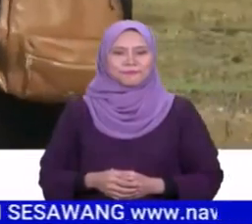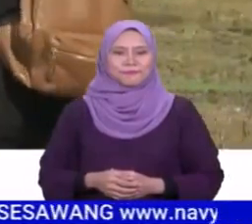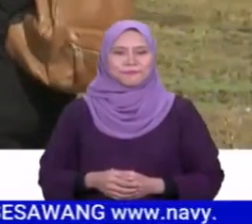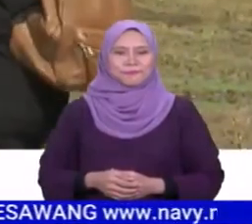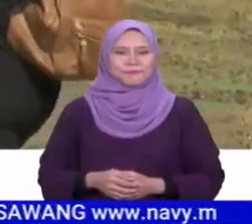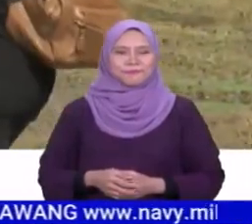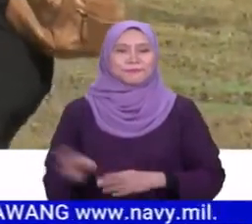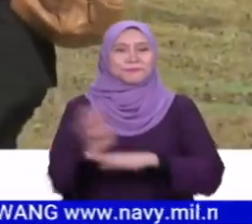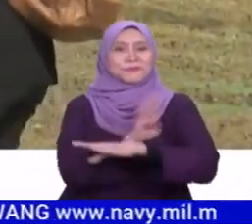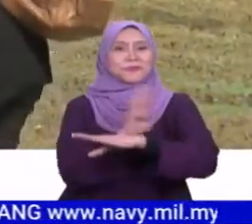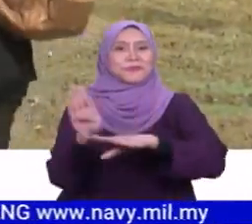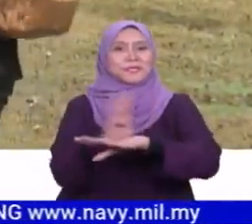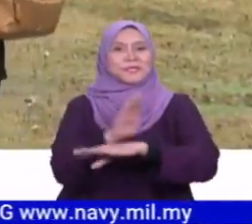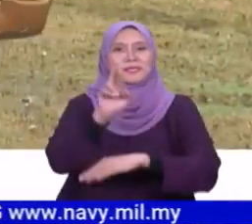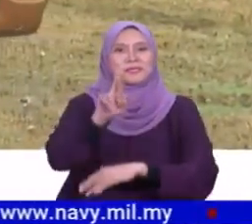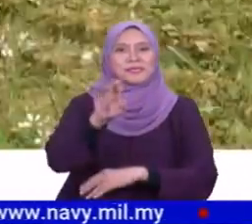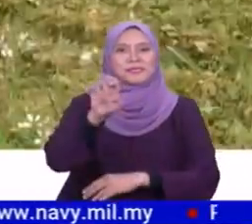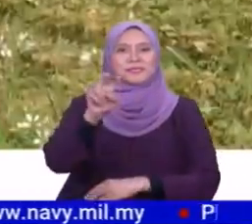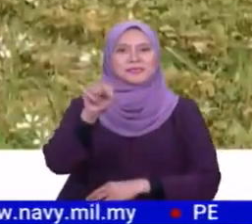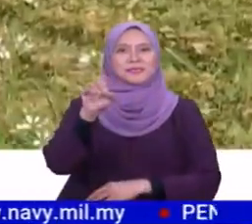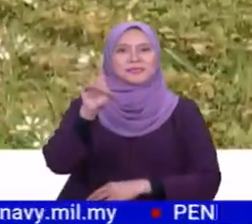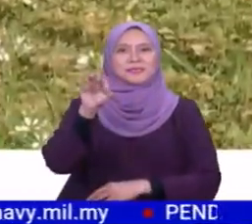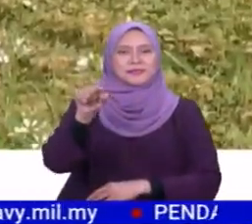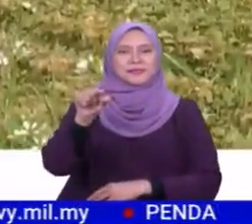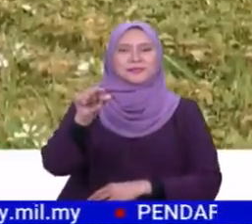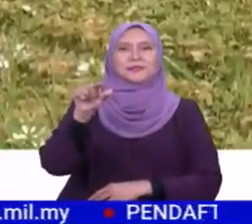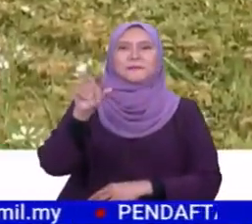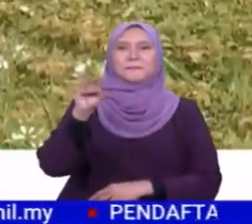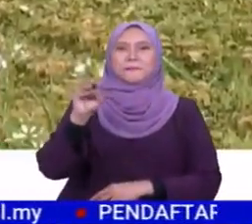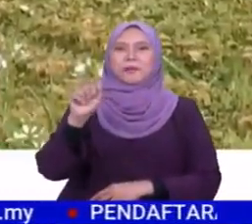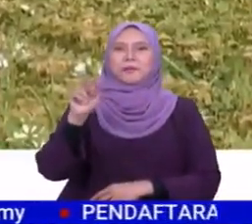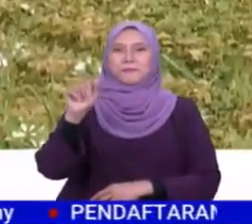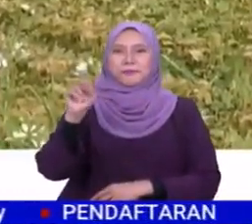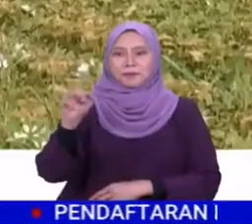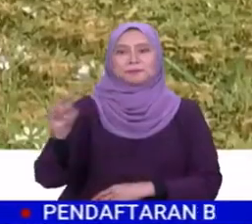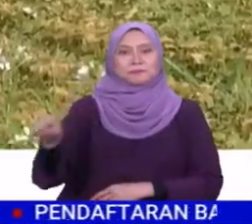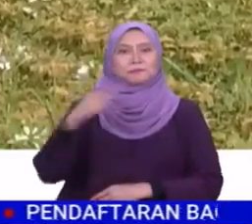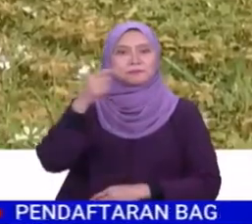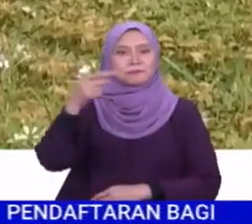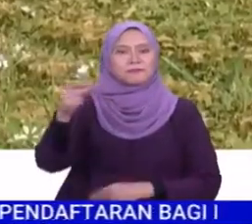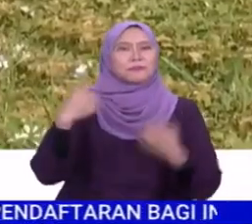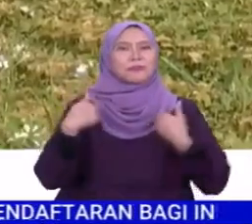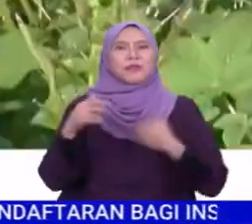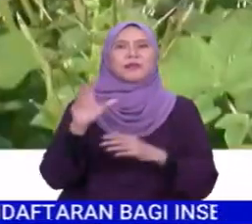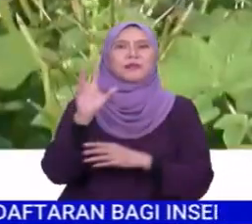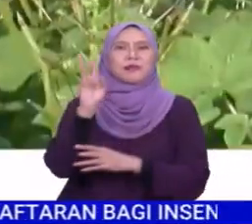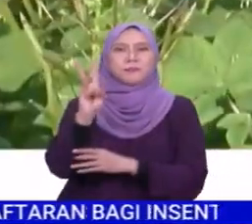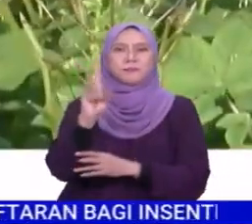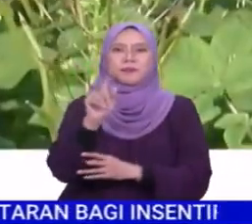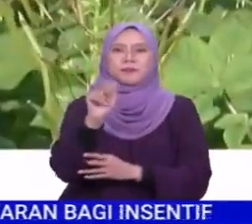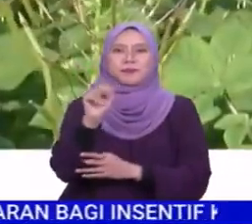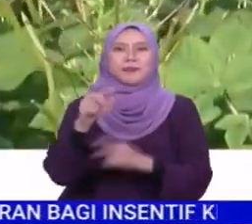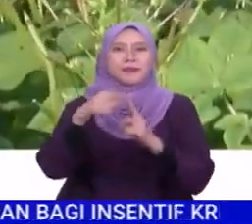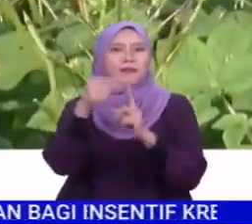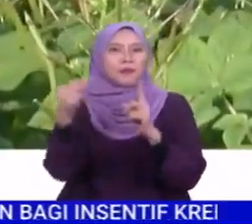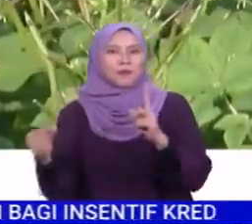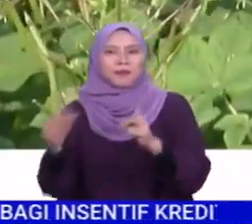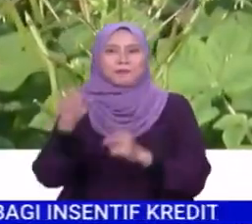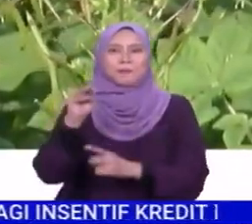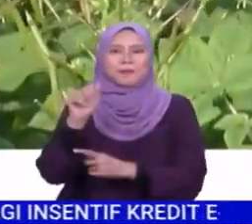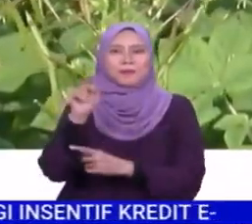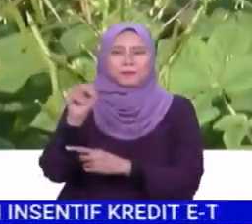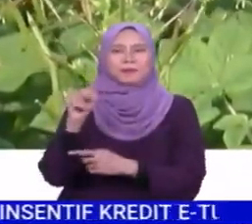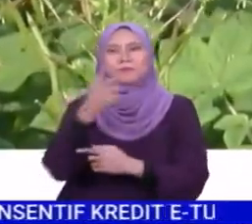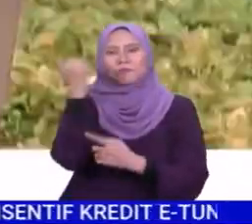Menurut pengusaha rendang maman warisan Gedok, Fahim Mahmud, pihaknya memerlukan lebih 6 tan maman bagi memenuhi permintaan